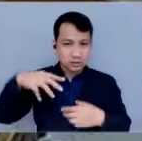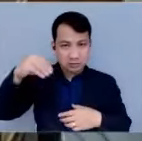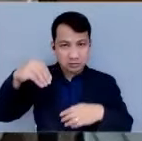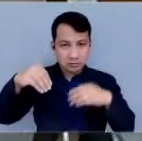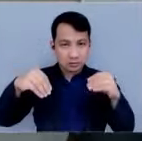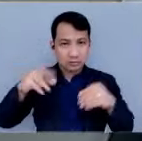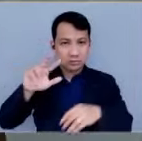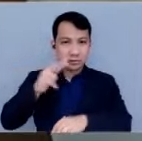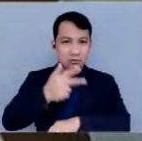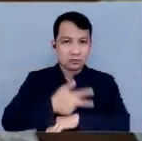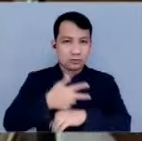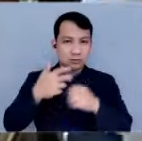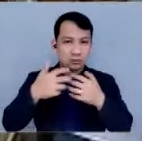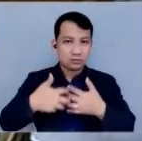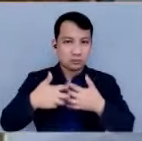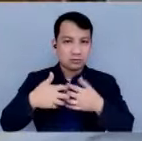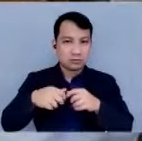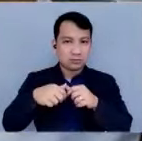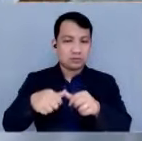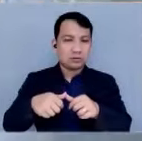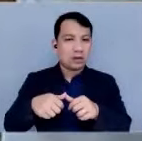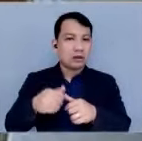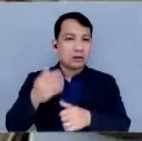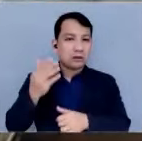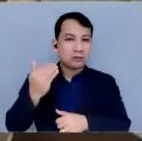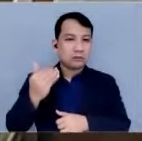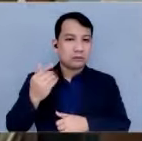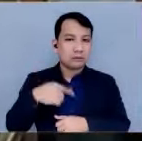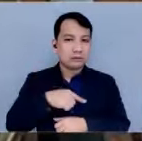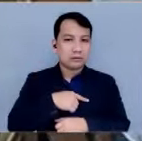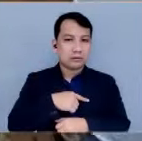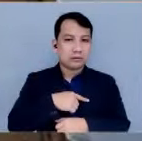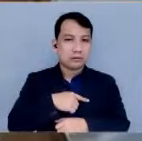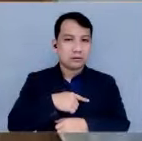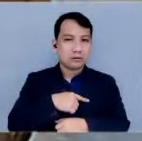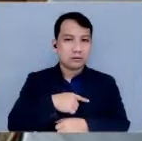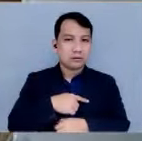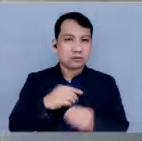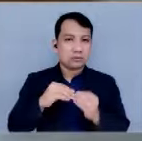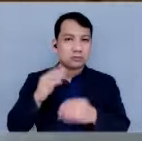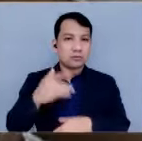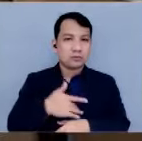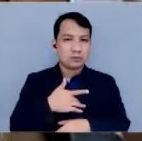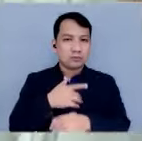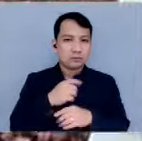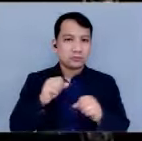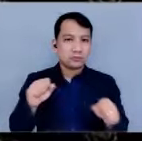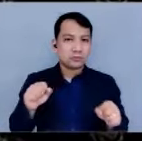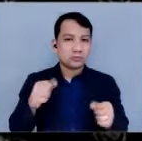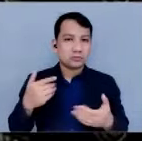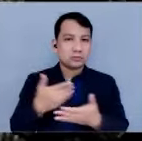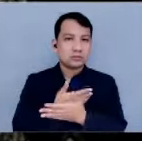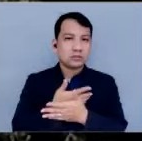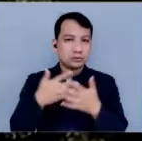the machine will continue to run. So in a way, that kind of made us more feel secure about the new machines.